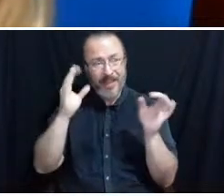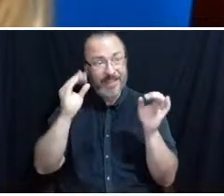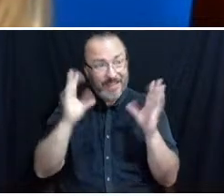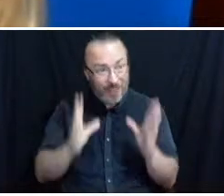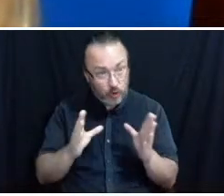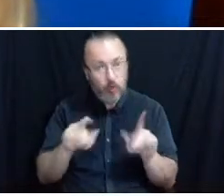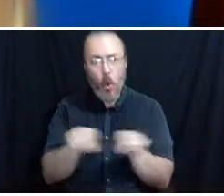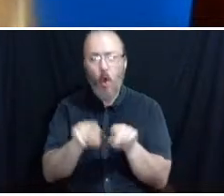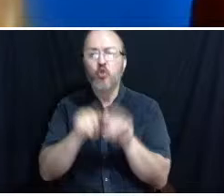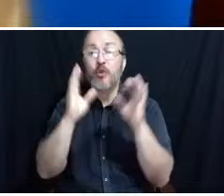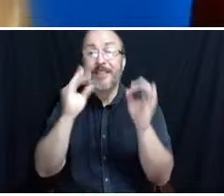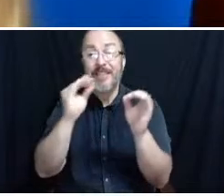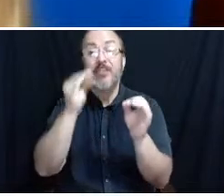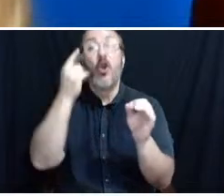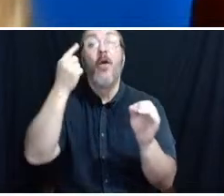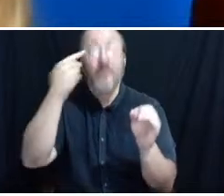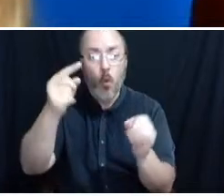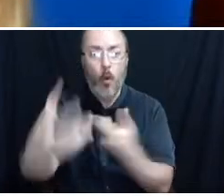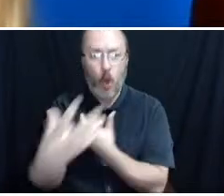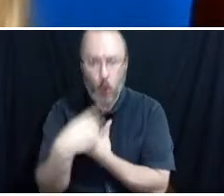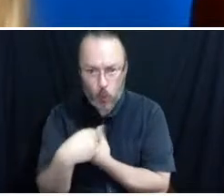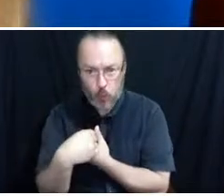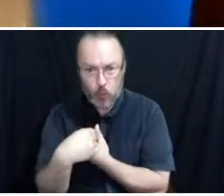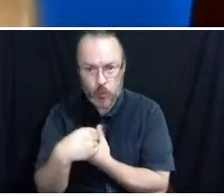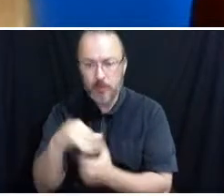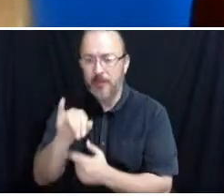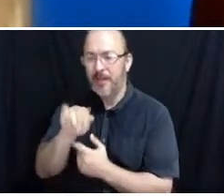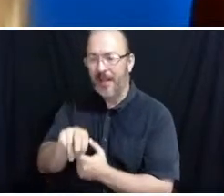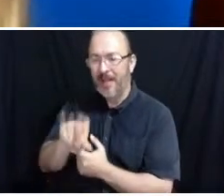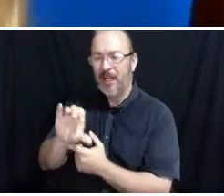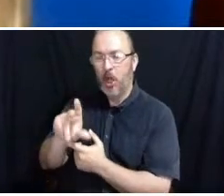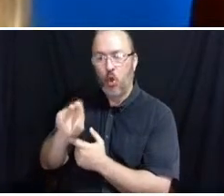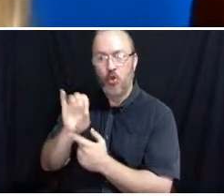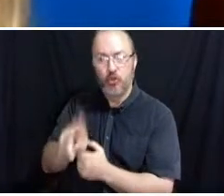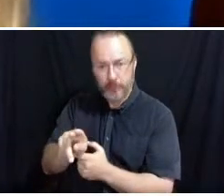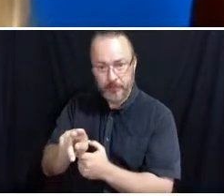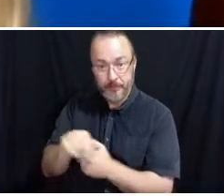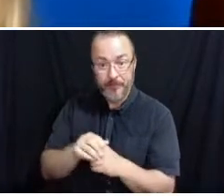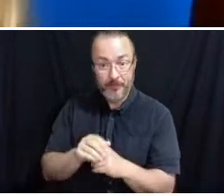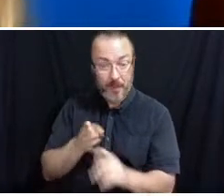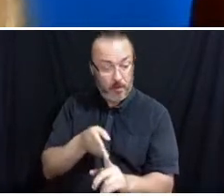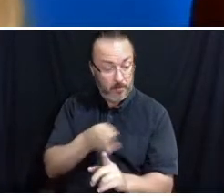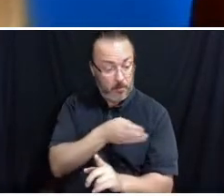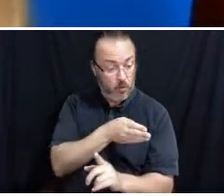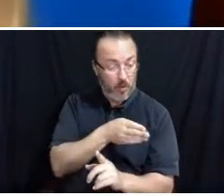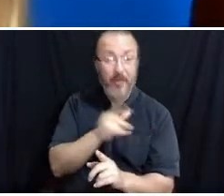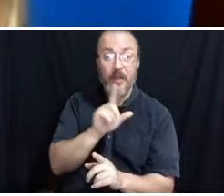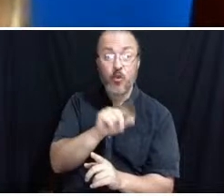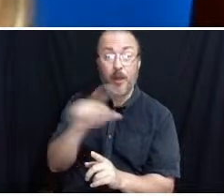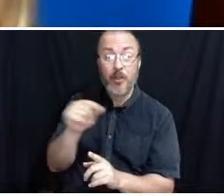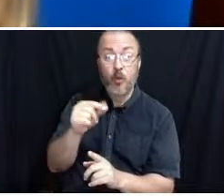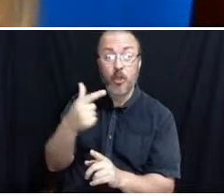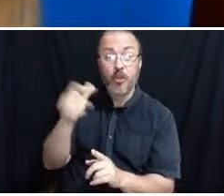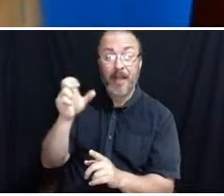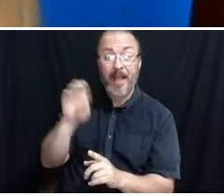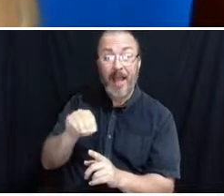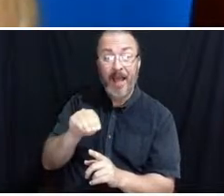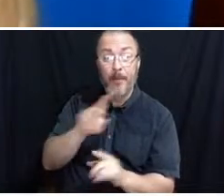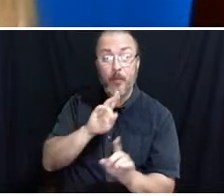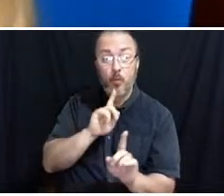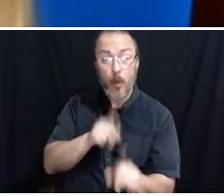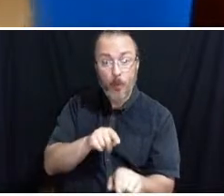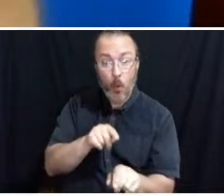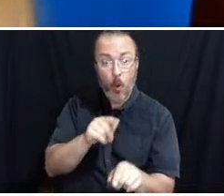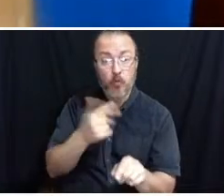l'enseignement pour l'inclusion. Après le lancement très réussi du rapport mondial de suivi sur l'éducation 2020, le rapport